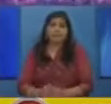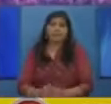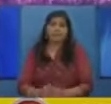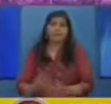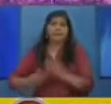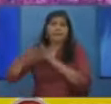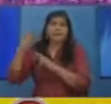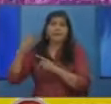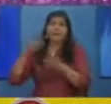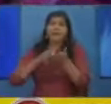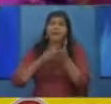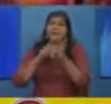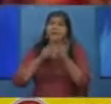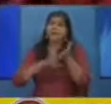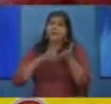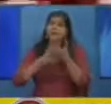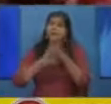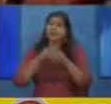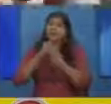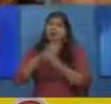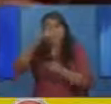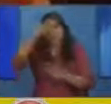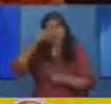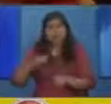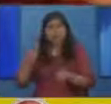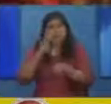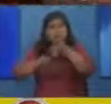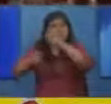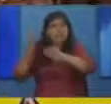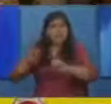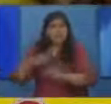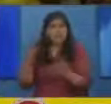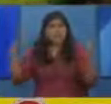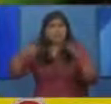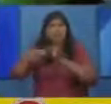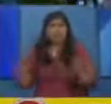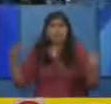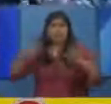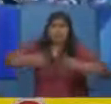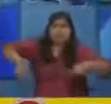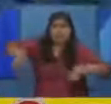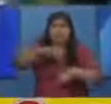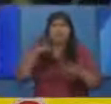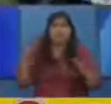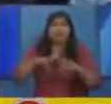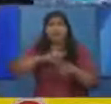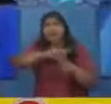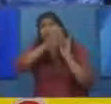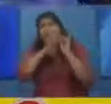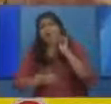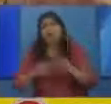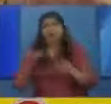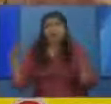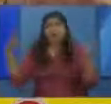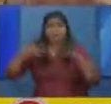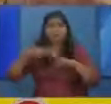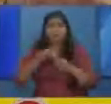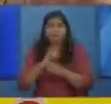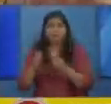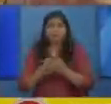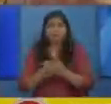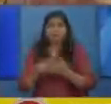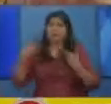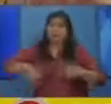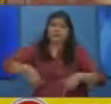पहले नवरात्र पर गुजरात के गरबा की गूंज हर तरफ छाई रहती थी। इस बार बड़े